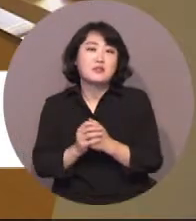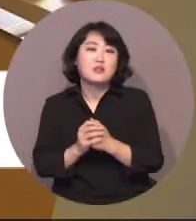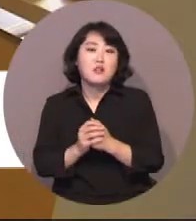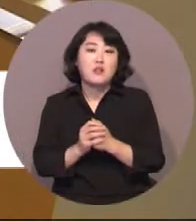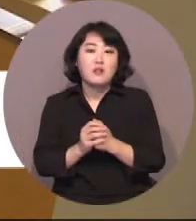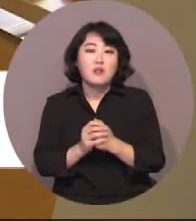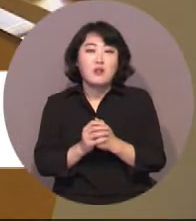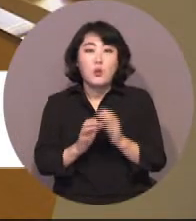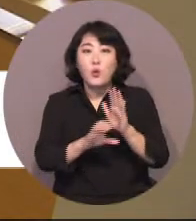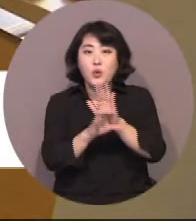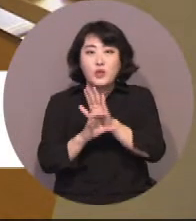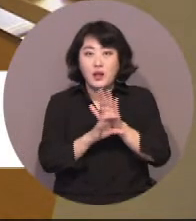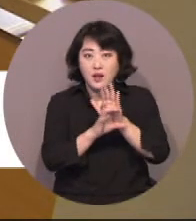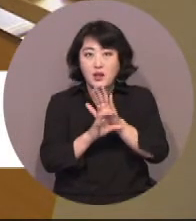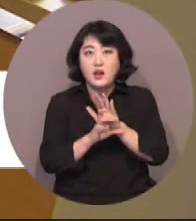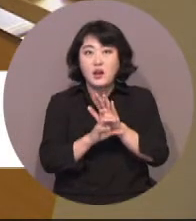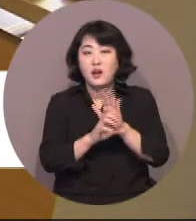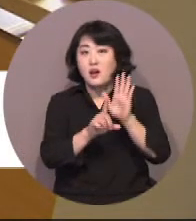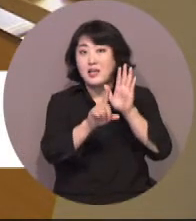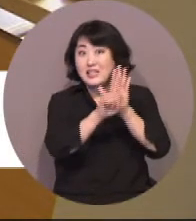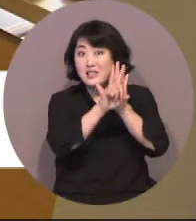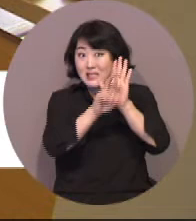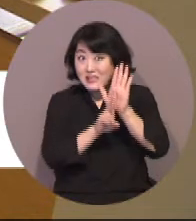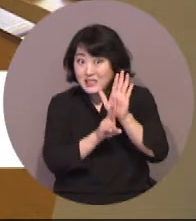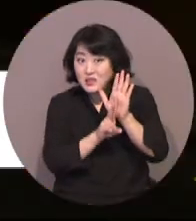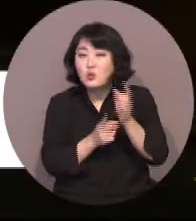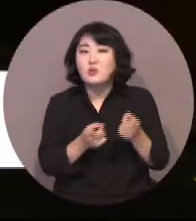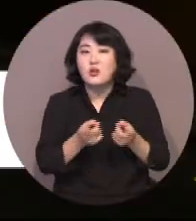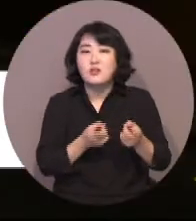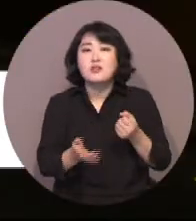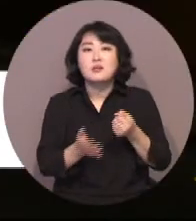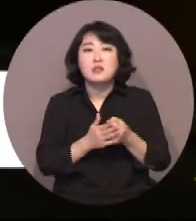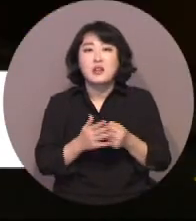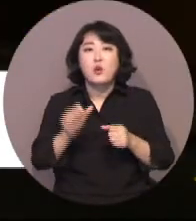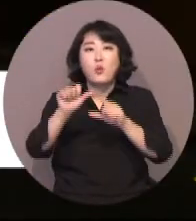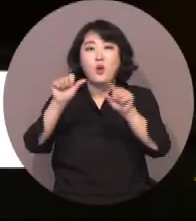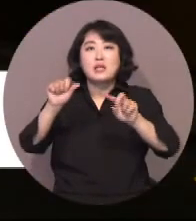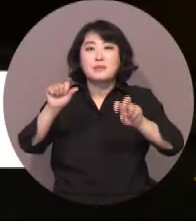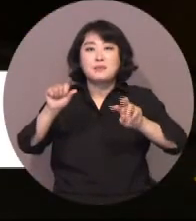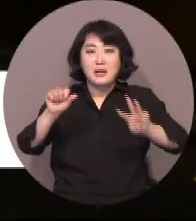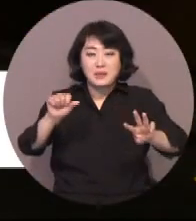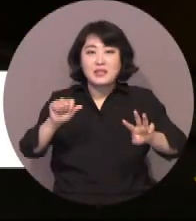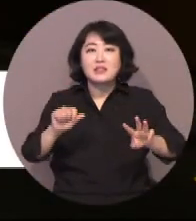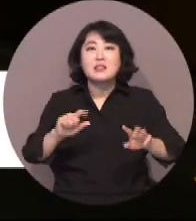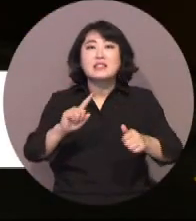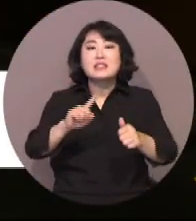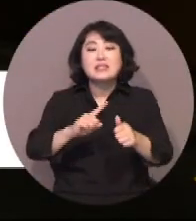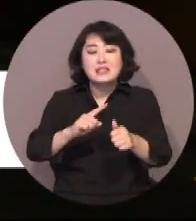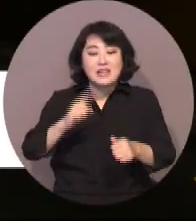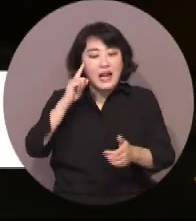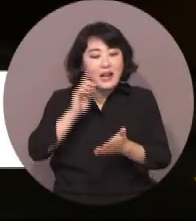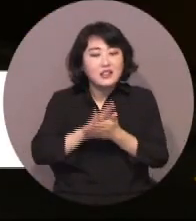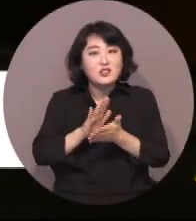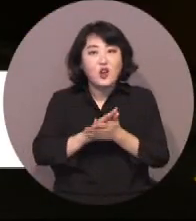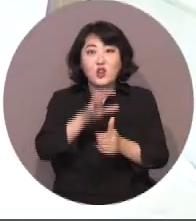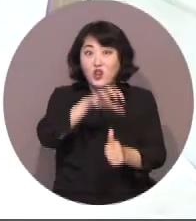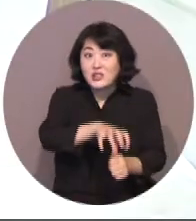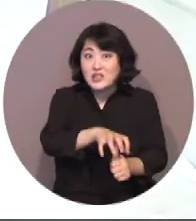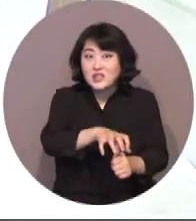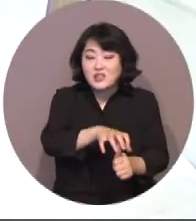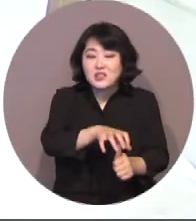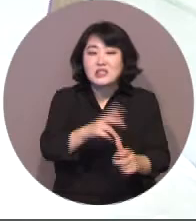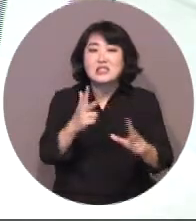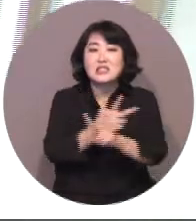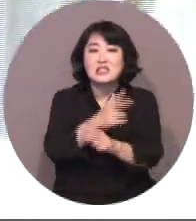한편 크로나 2구의 감염병 2등급 조정에 따라 오늘 23일 자율 경위로 바뀔 예정이었던 확진 자지를 경리